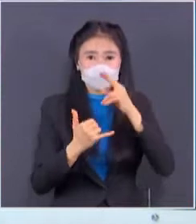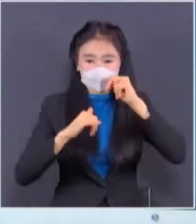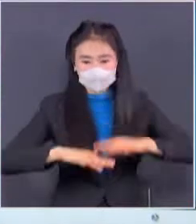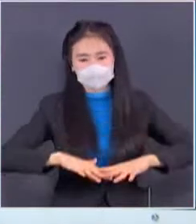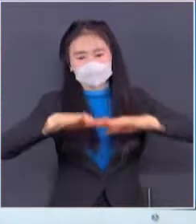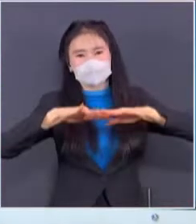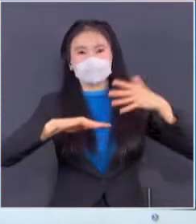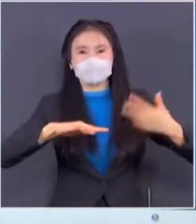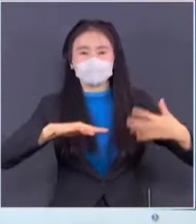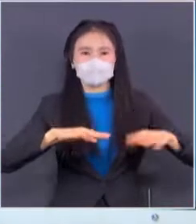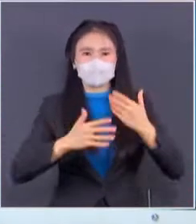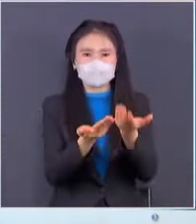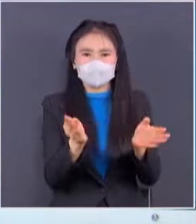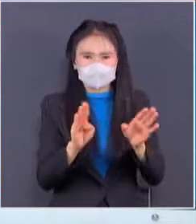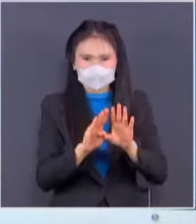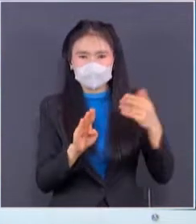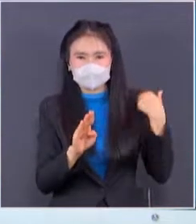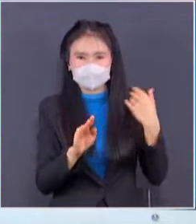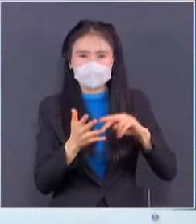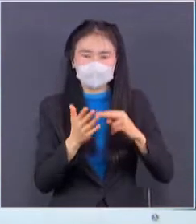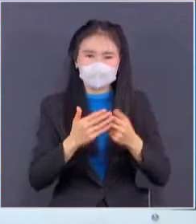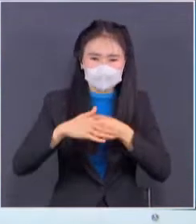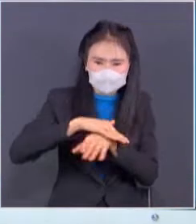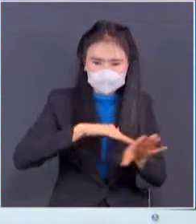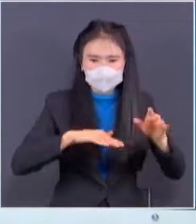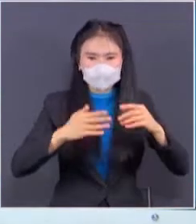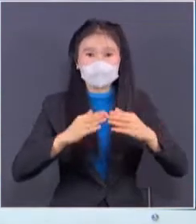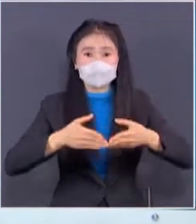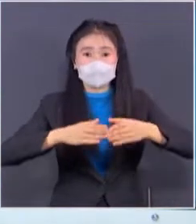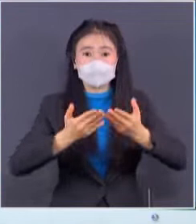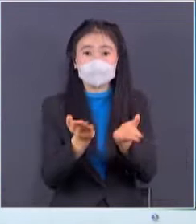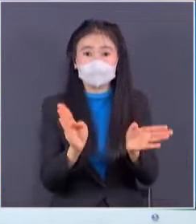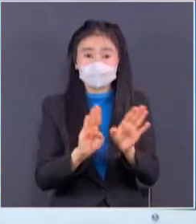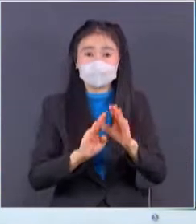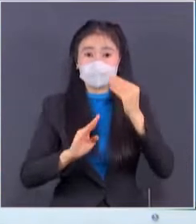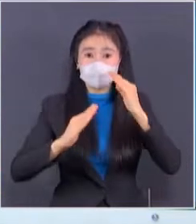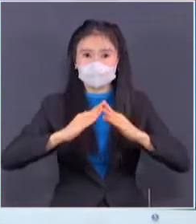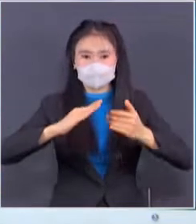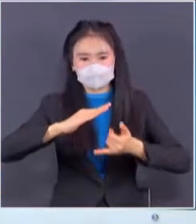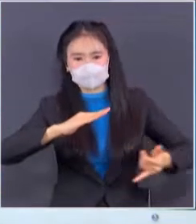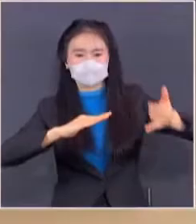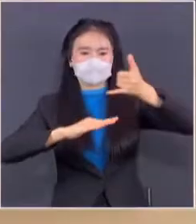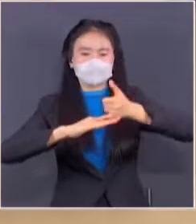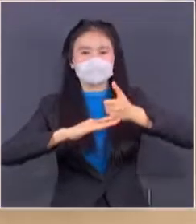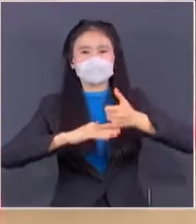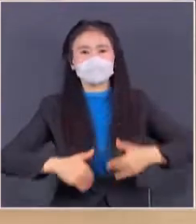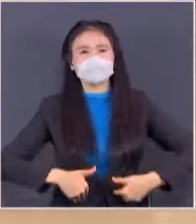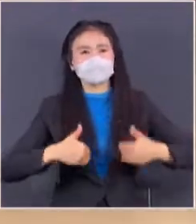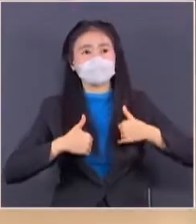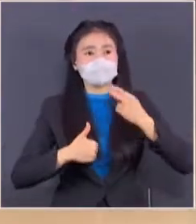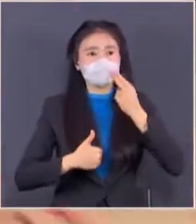หนักพอสมควรครอบครัวนึงเนี่ยต้องหนีตายต้องปีนขึ้นไปใช้ชีวิตอยู่บนหลังคาบ้านครับ